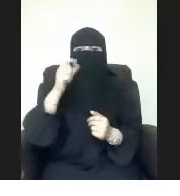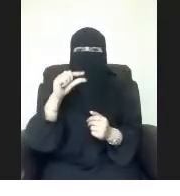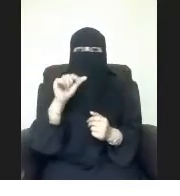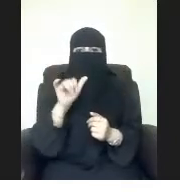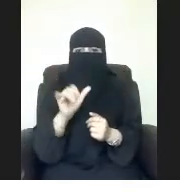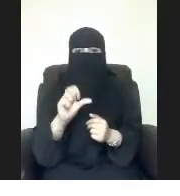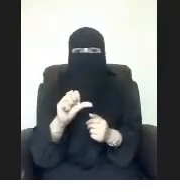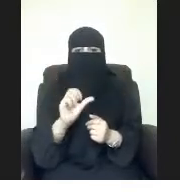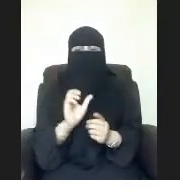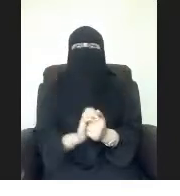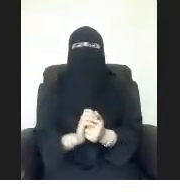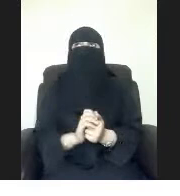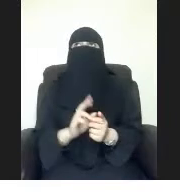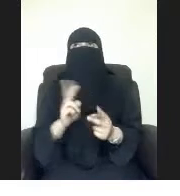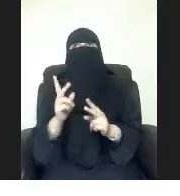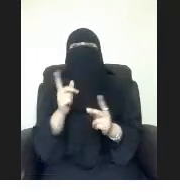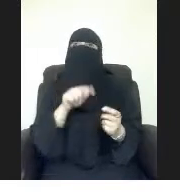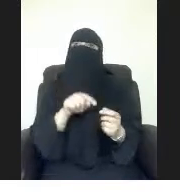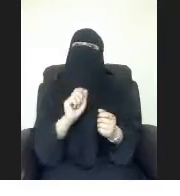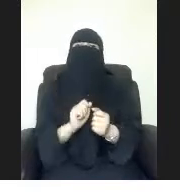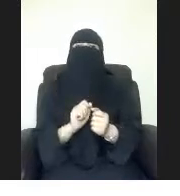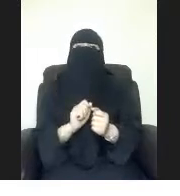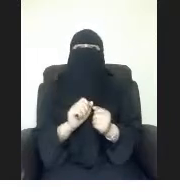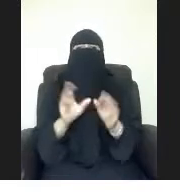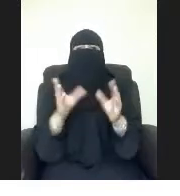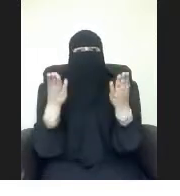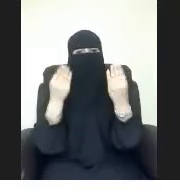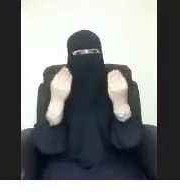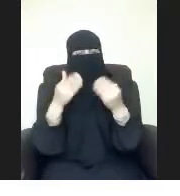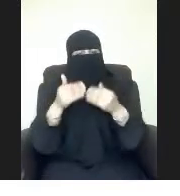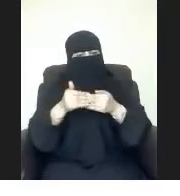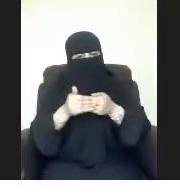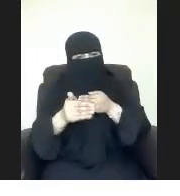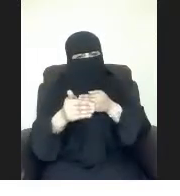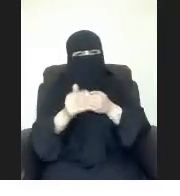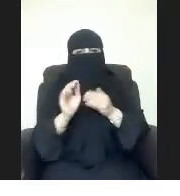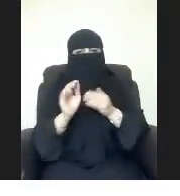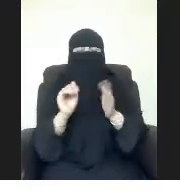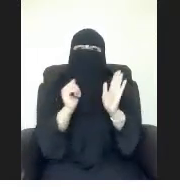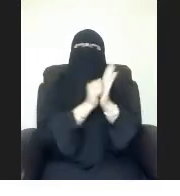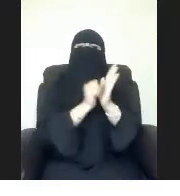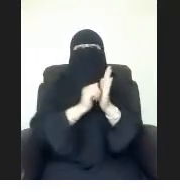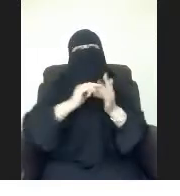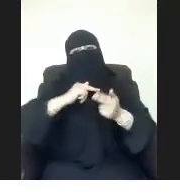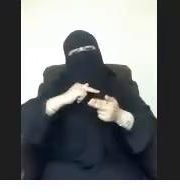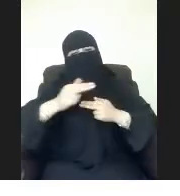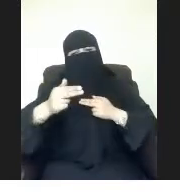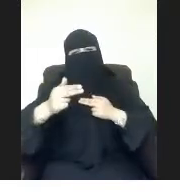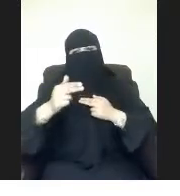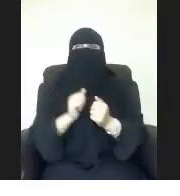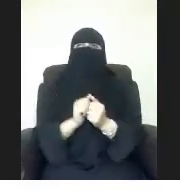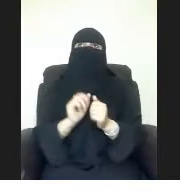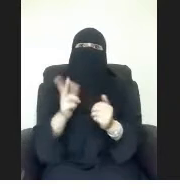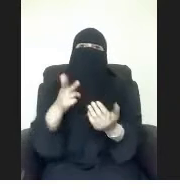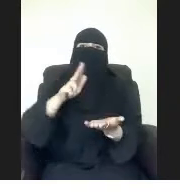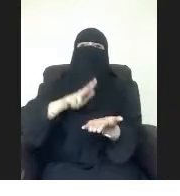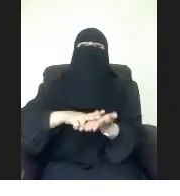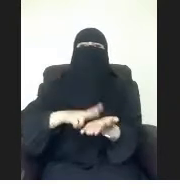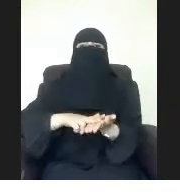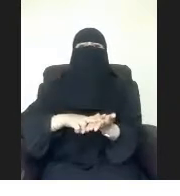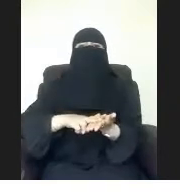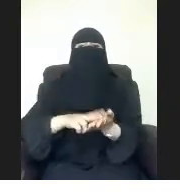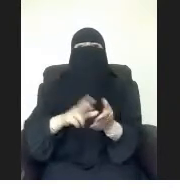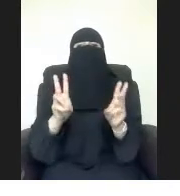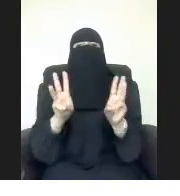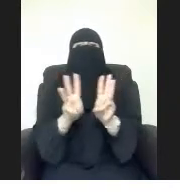الحقيقة أصبح التعليم عن بعد بالضرورة التعليم أيضا يعتمد على الوسائط الإلكترونية. إذا ليس كل تعليم إلكتروني